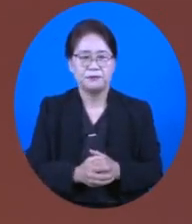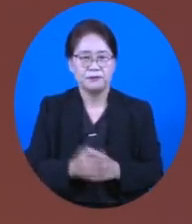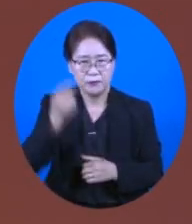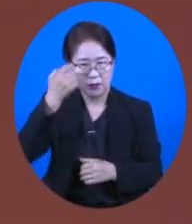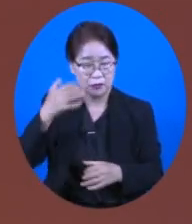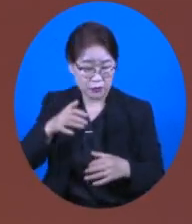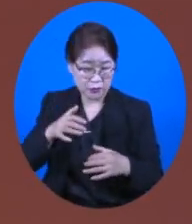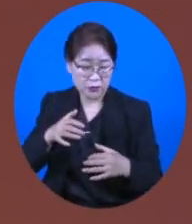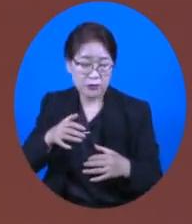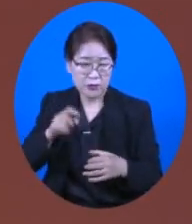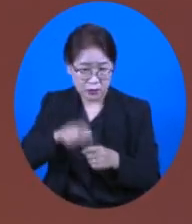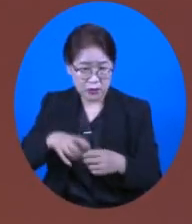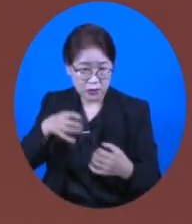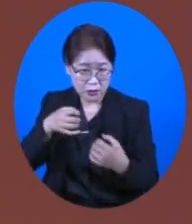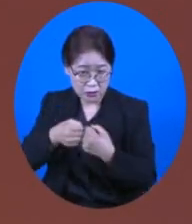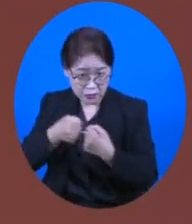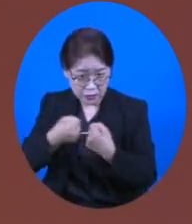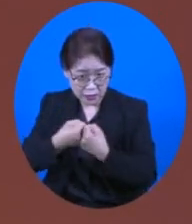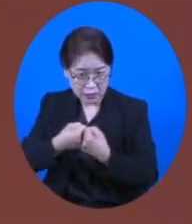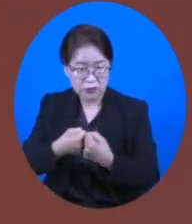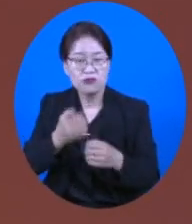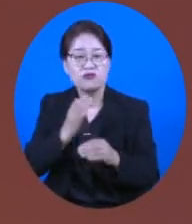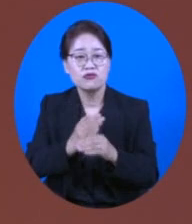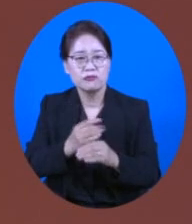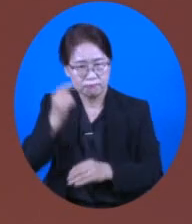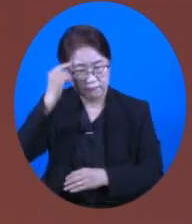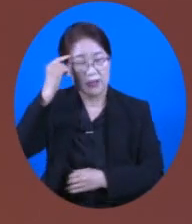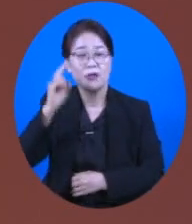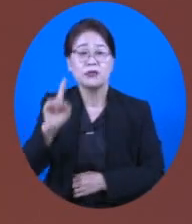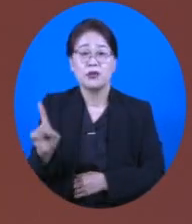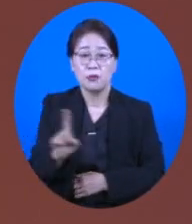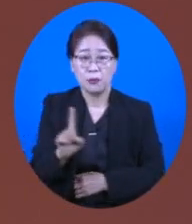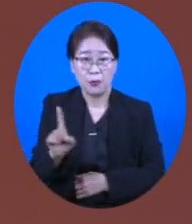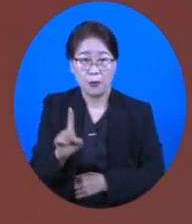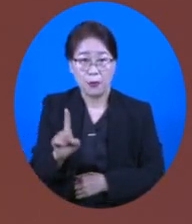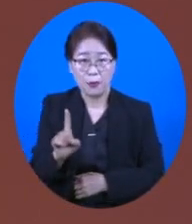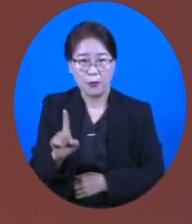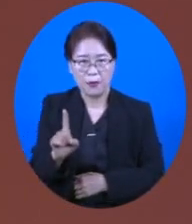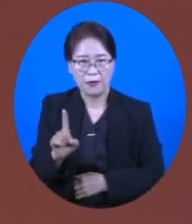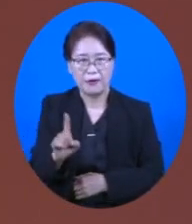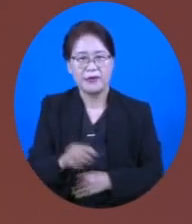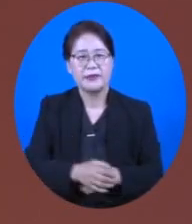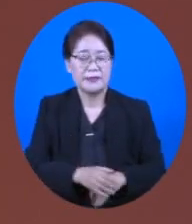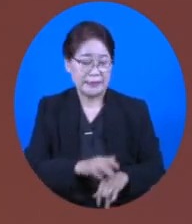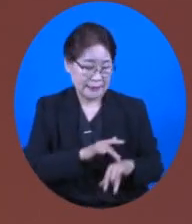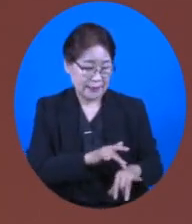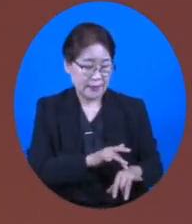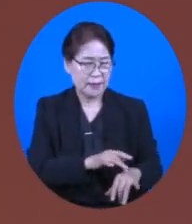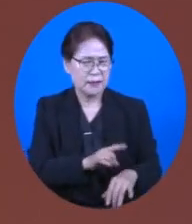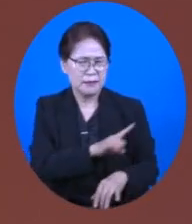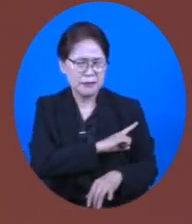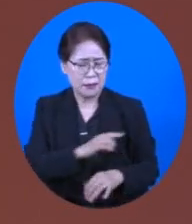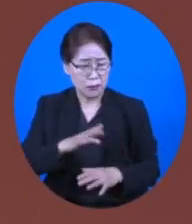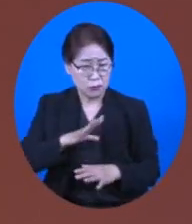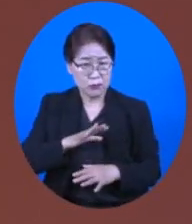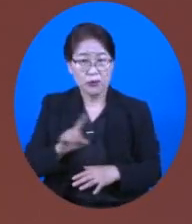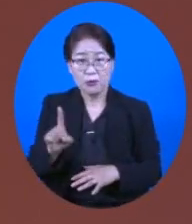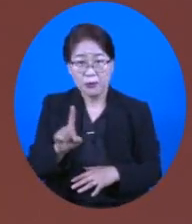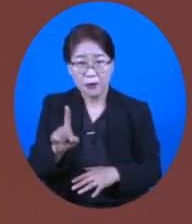영적인 전쟁을 치르면서 깨달은 것 중에 하나가 뭐냐 그러면 마귀가 제일로 무서워하는